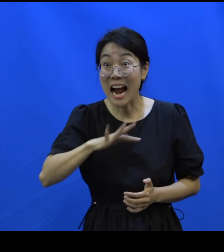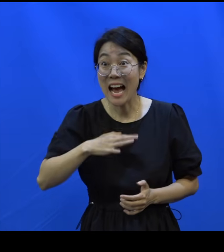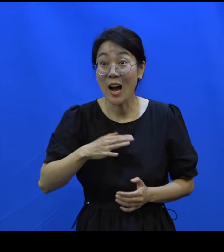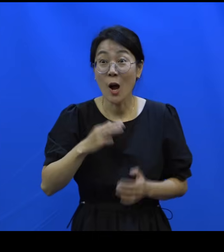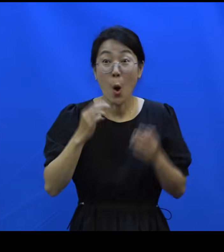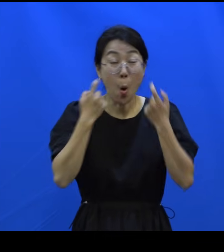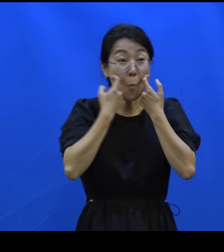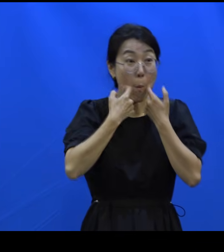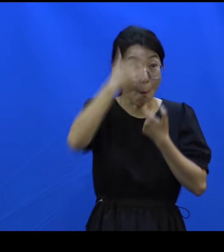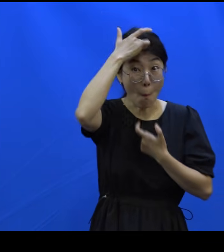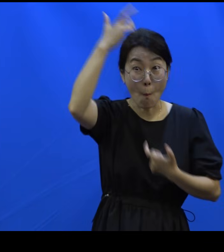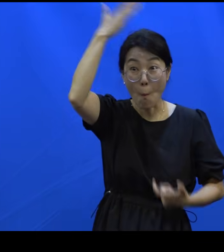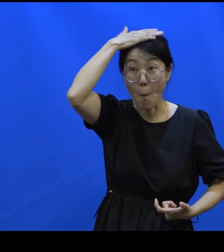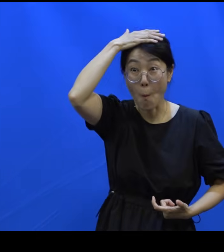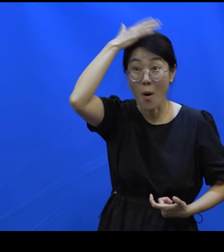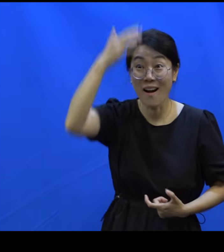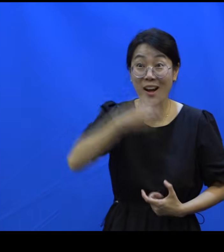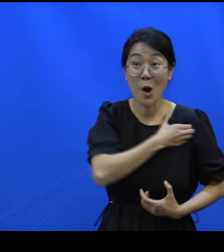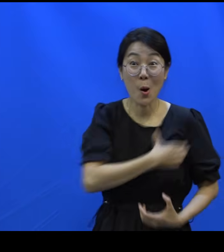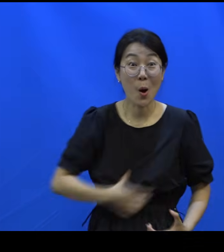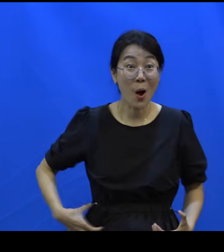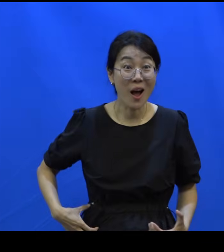좋지만 그리스도인들은 싫다.